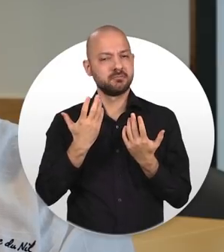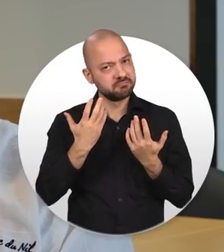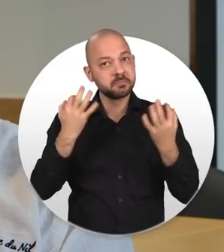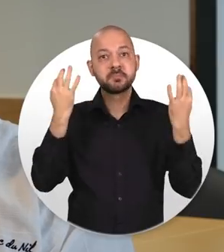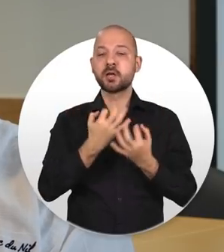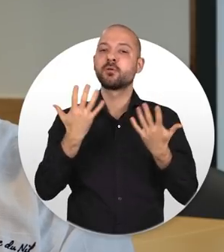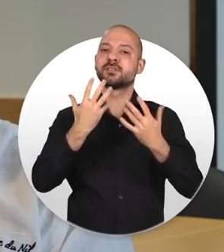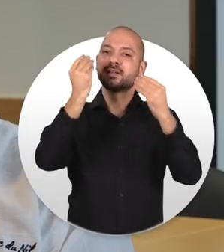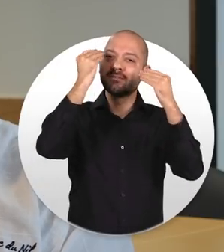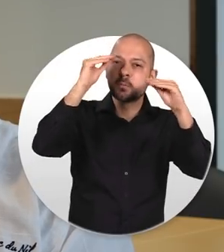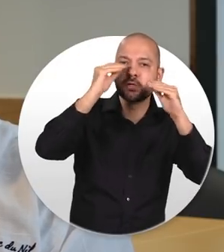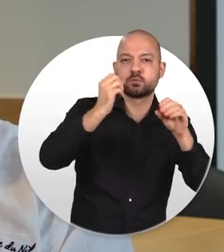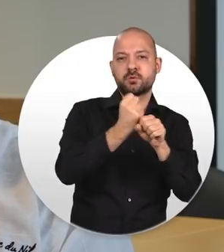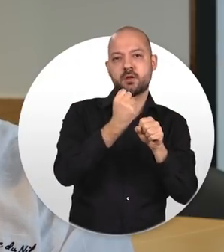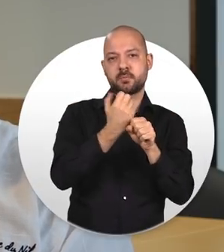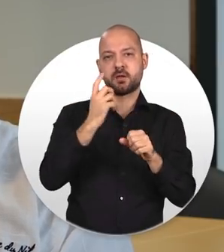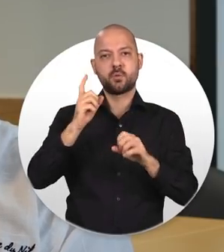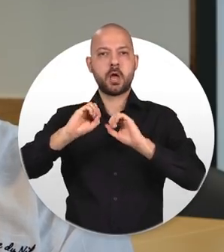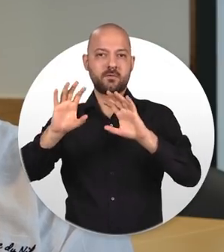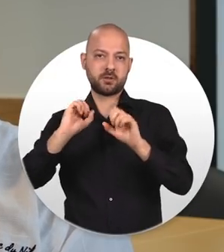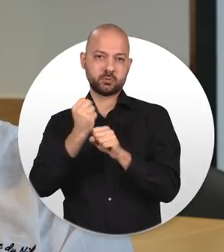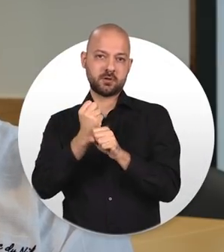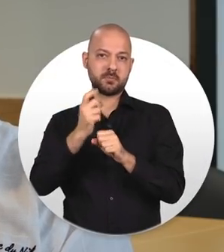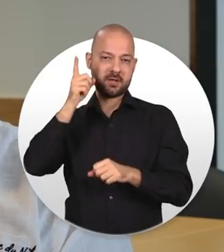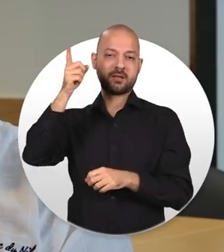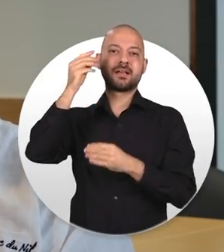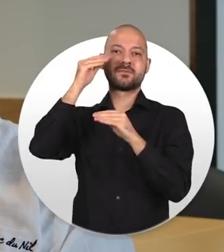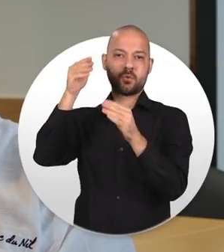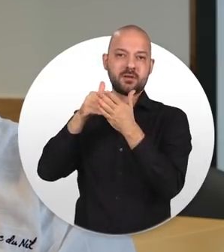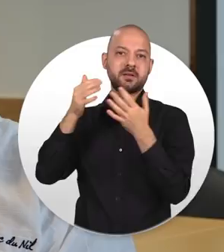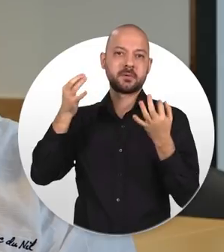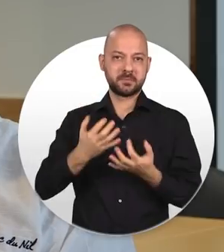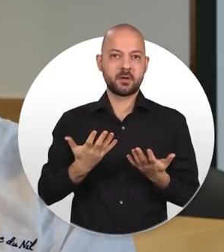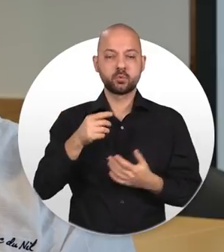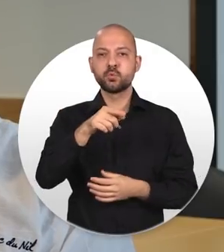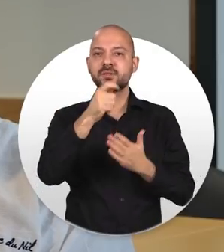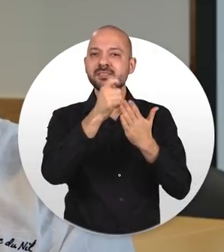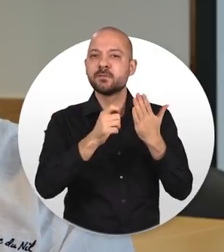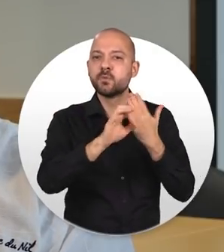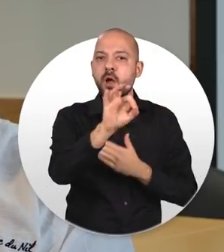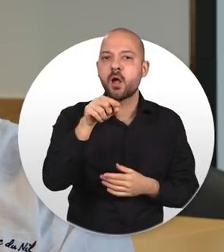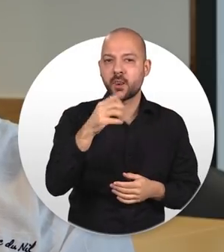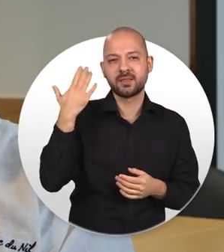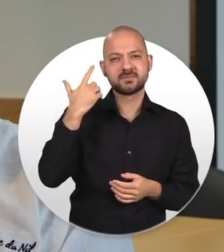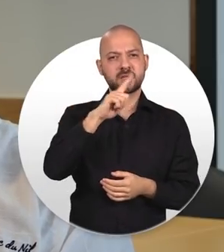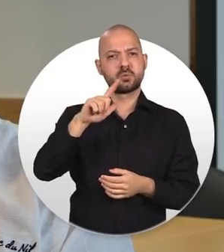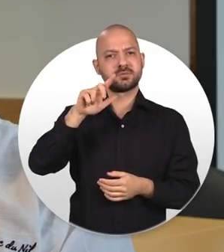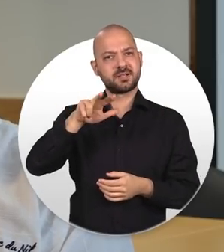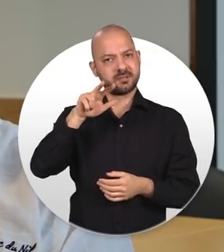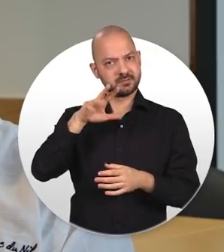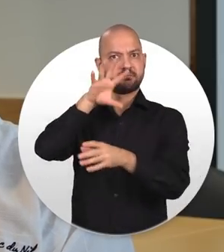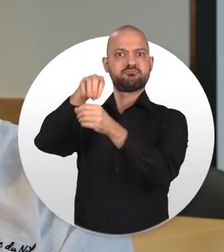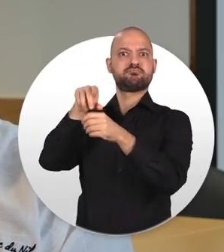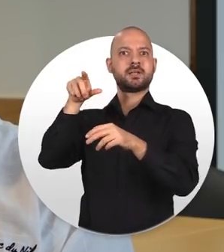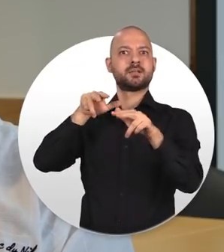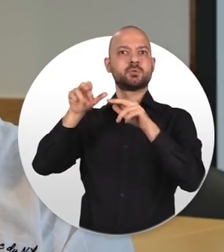hast ihn für Handicap nach einer großen Informations- und Abklärung selbst zu machen. Wie das aber 2013 den Design for